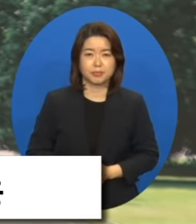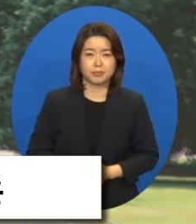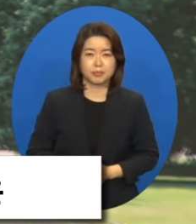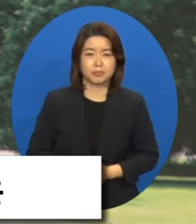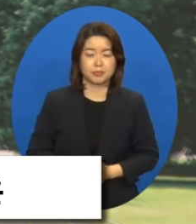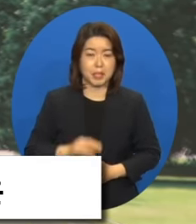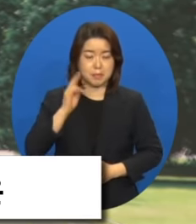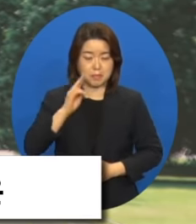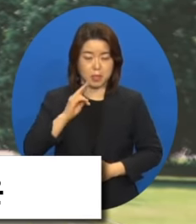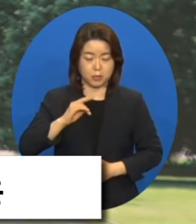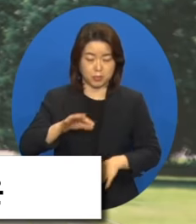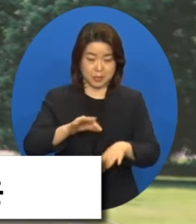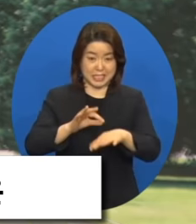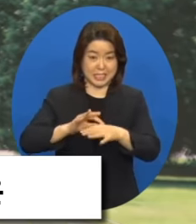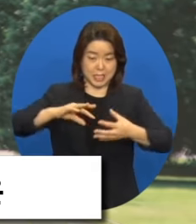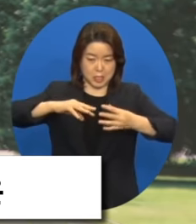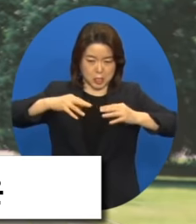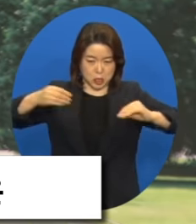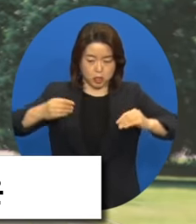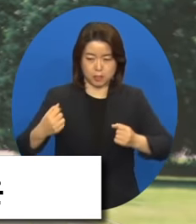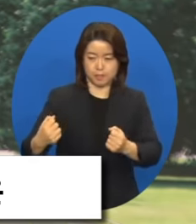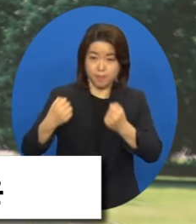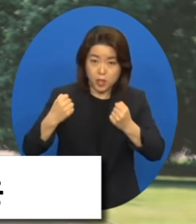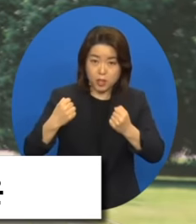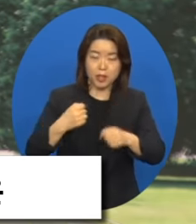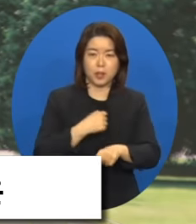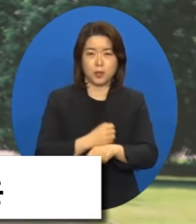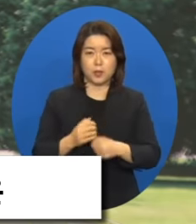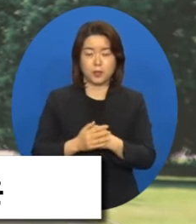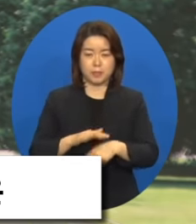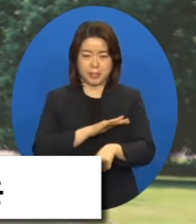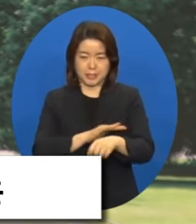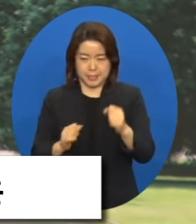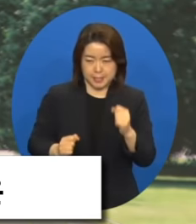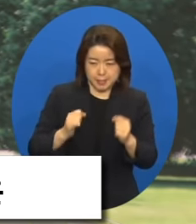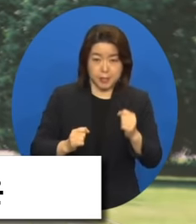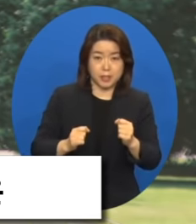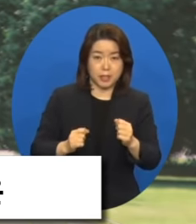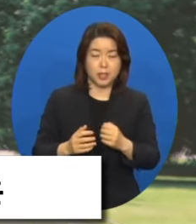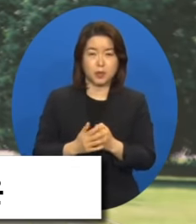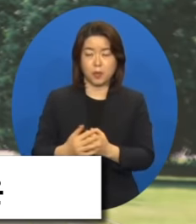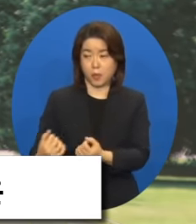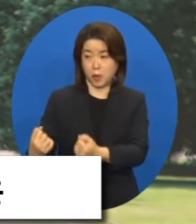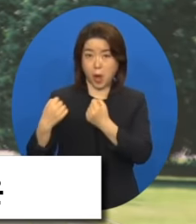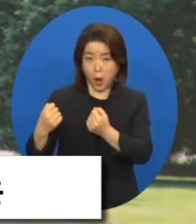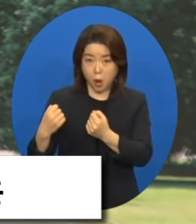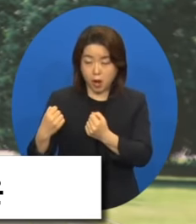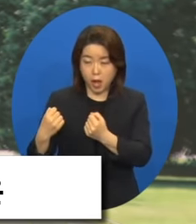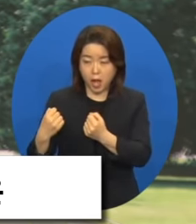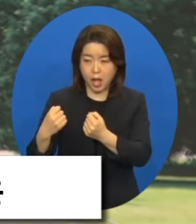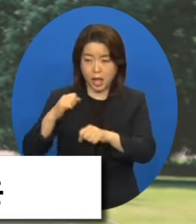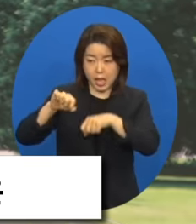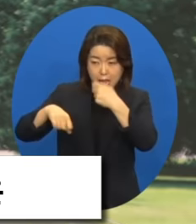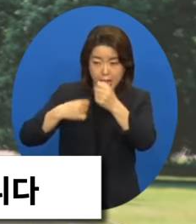아주 근육이 튼튼하고 잘 달리고 건강한 그런